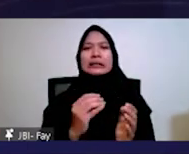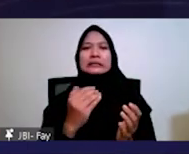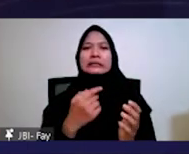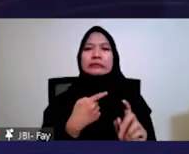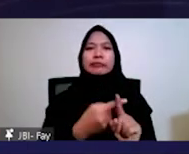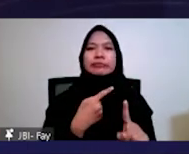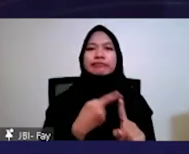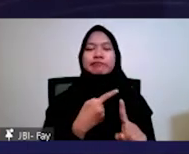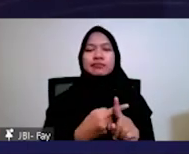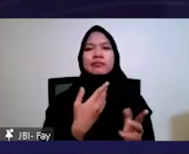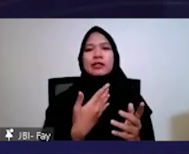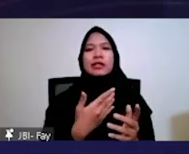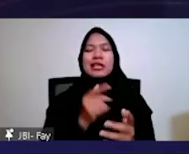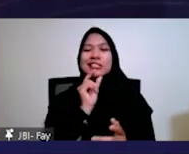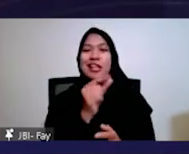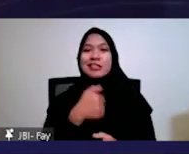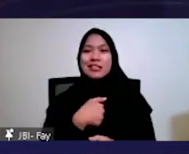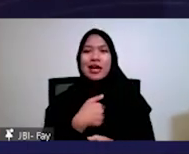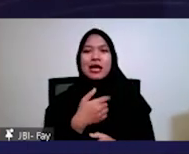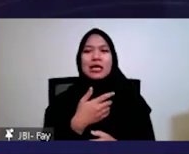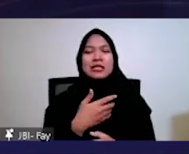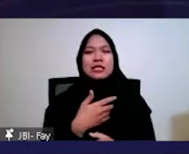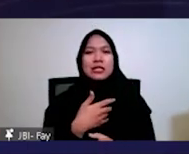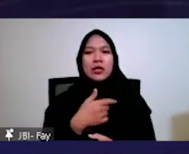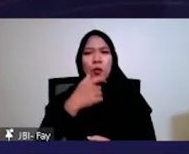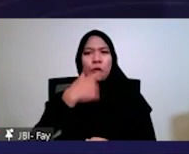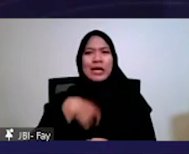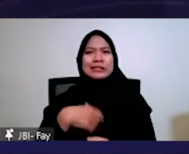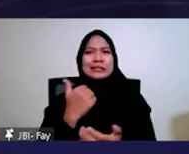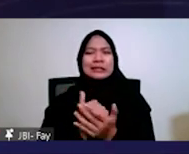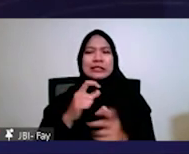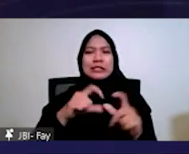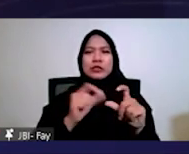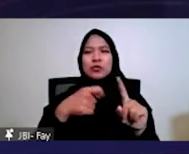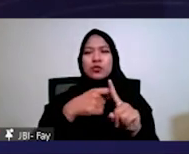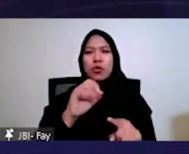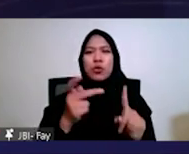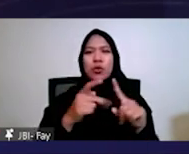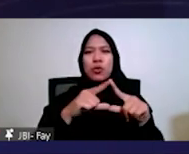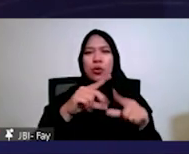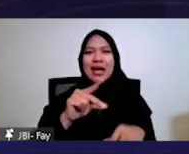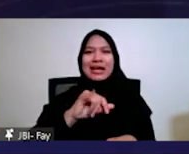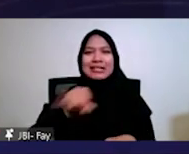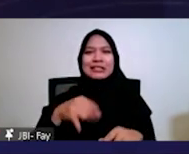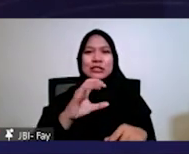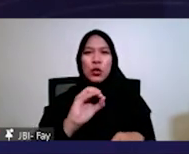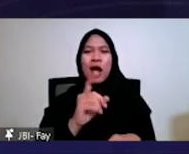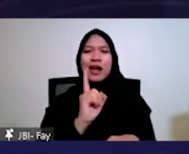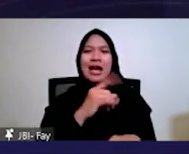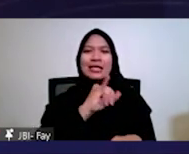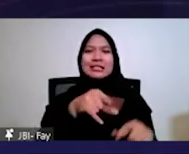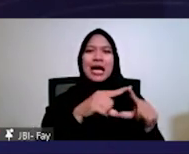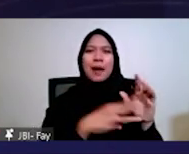kalau istilah Saya dari wow oke Sukoharjo ada jamu manis sama jamu pahit ini